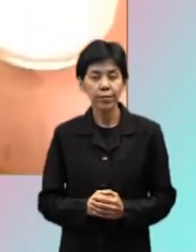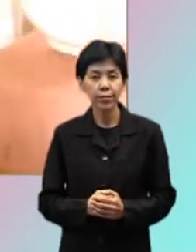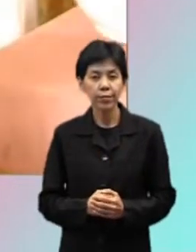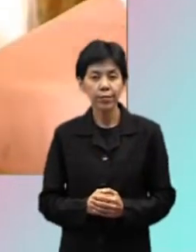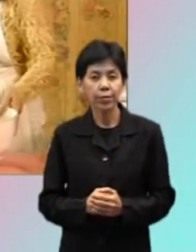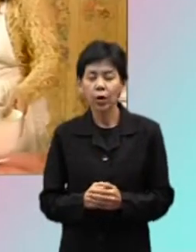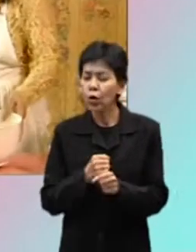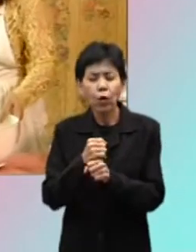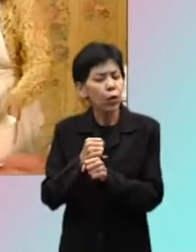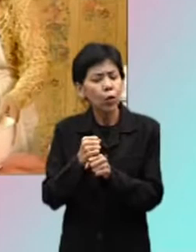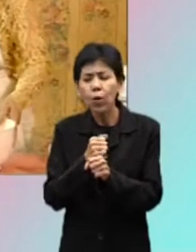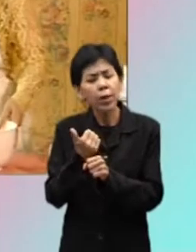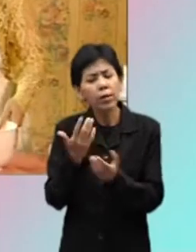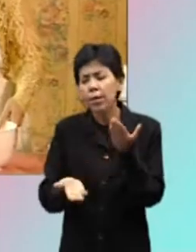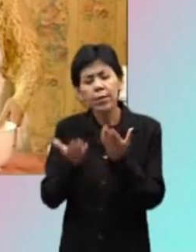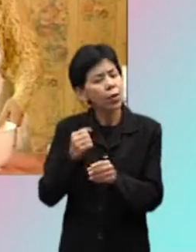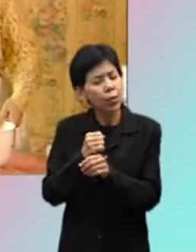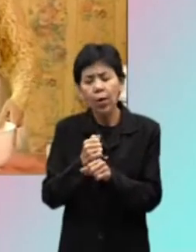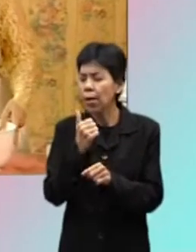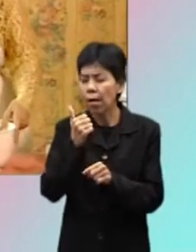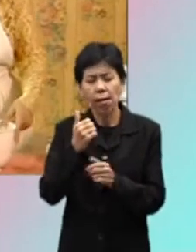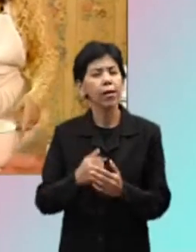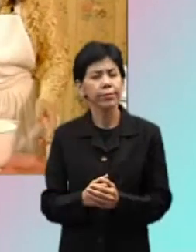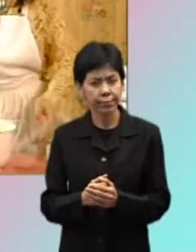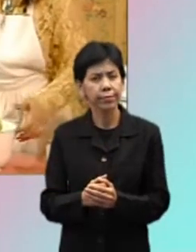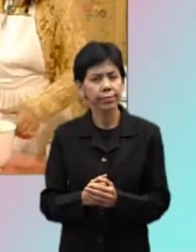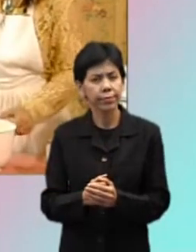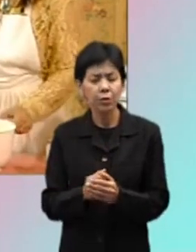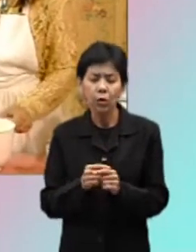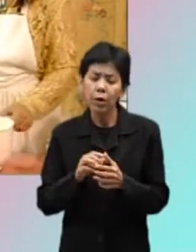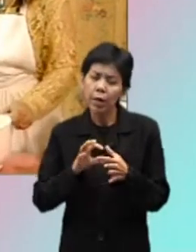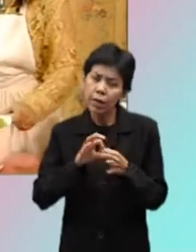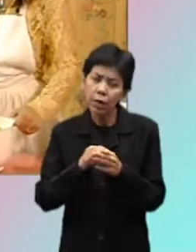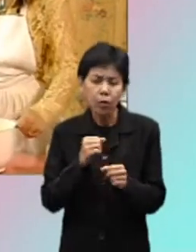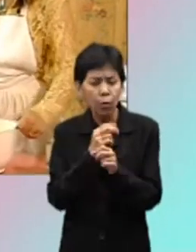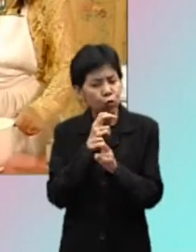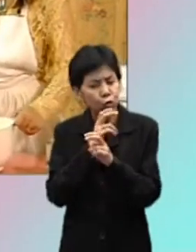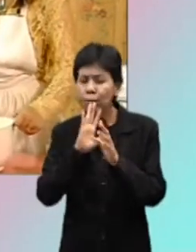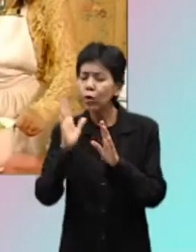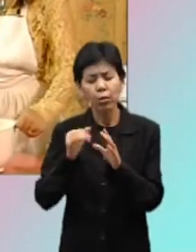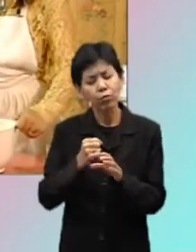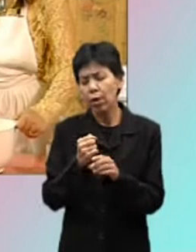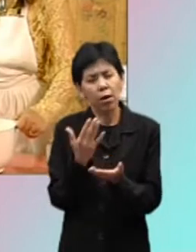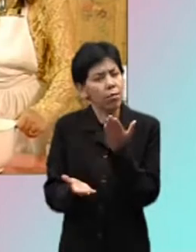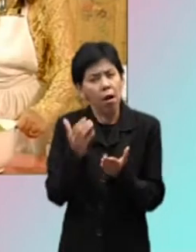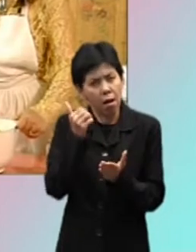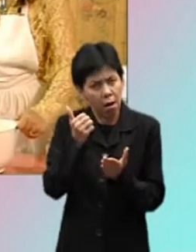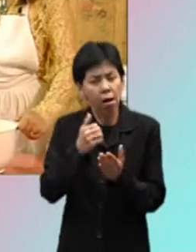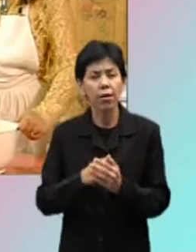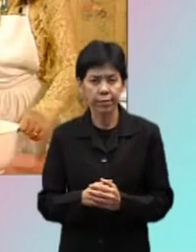ไม่จำเป็นค่ะไม่จำเป็นนะคะไม่จำเป็นต้องพ่องไขมันนะคะเมื่อเราได้นมสดครบ2ลิตรแล้วนะค